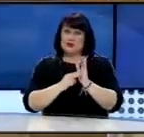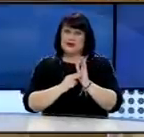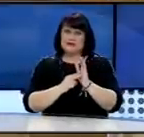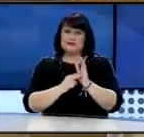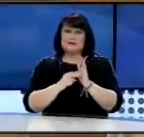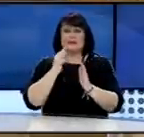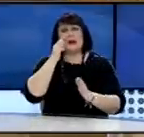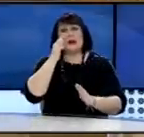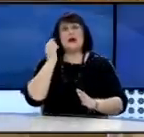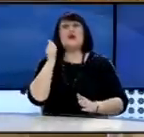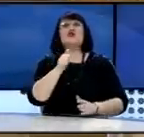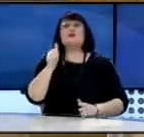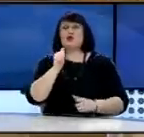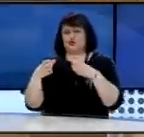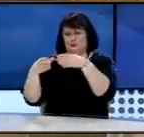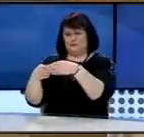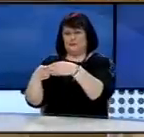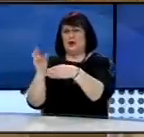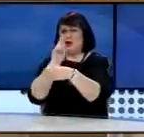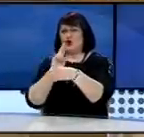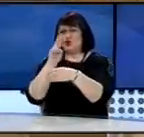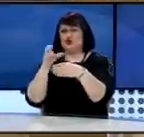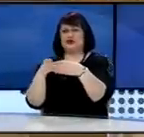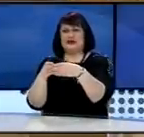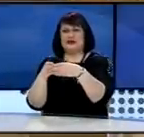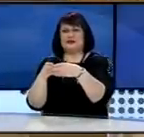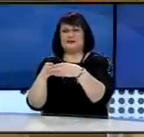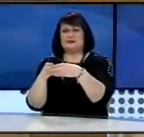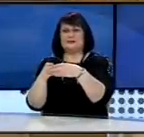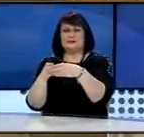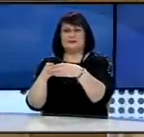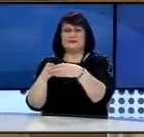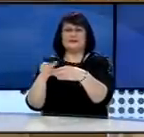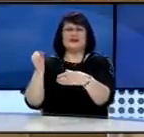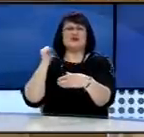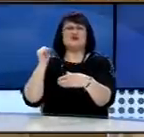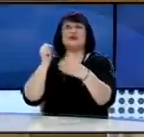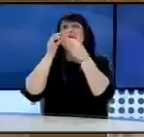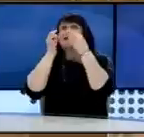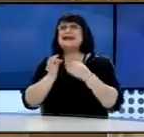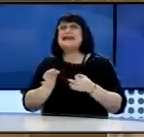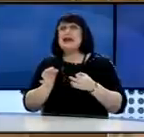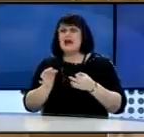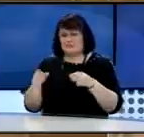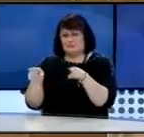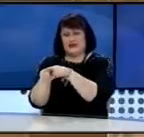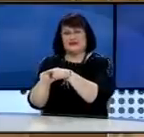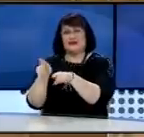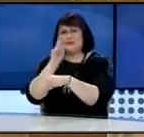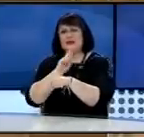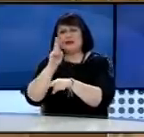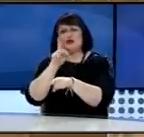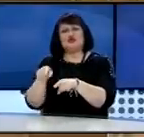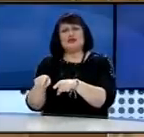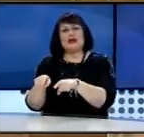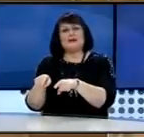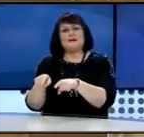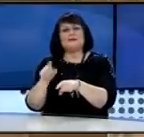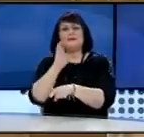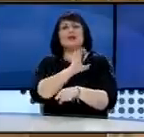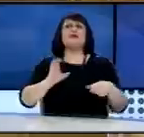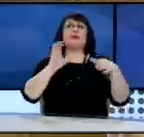θα περιλαμβάνει μόνο τη Ρωσία από μια μεριά αλλά και την παγκόσμια υπερδύναμη οικονομική, την Κίνα. Και να σταθεί λοιπόν